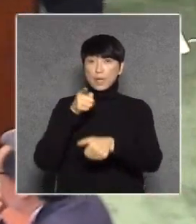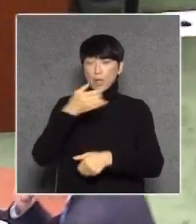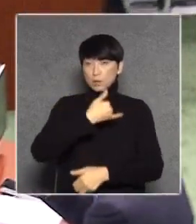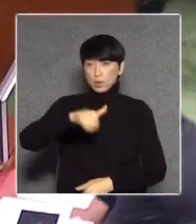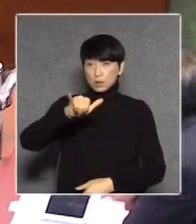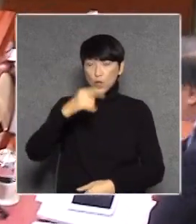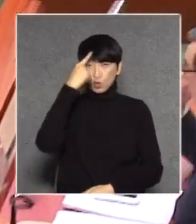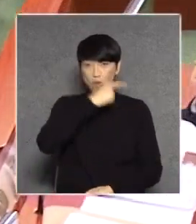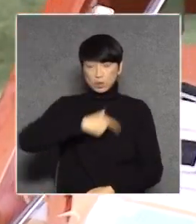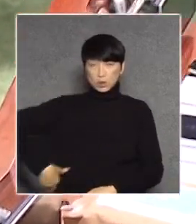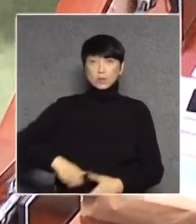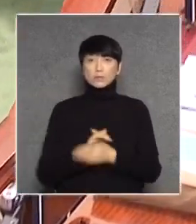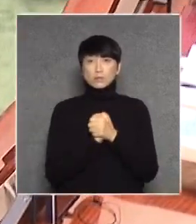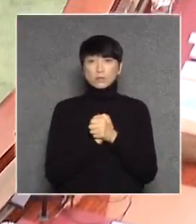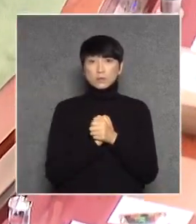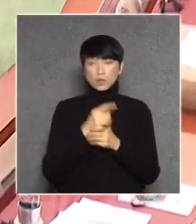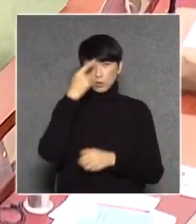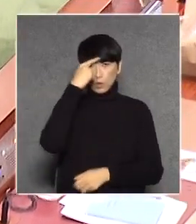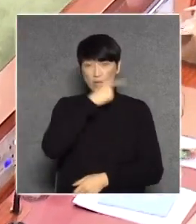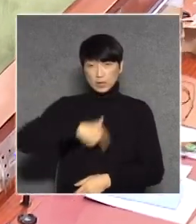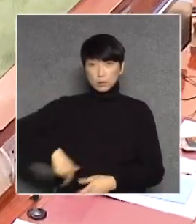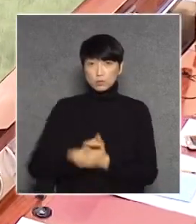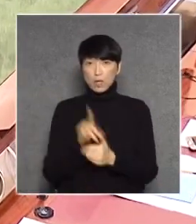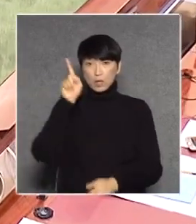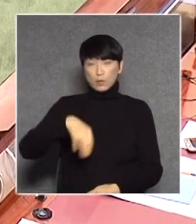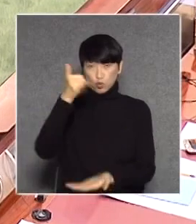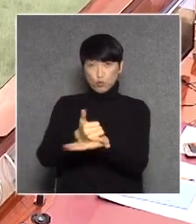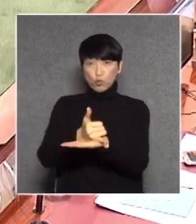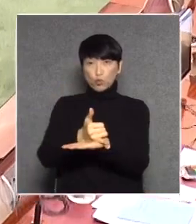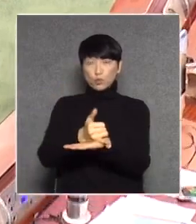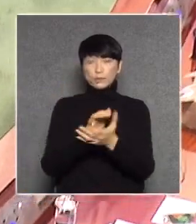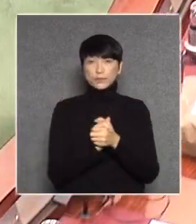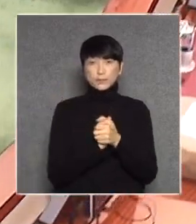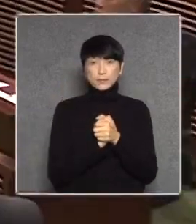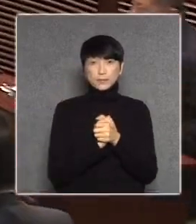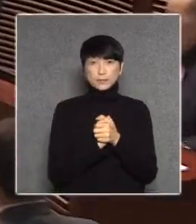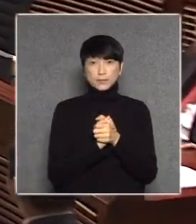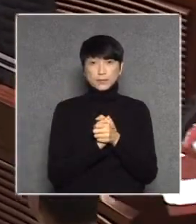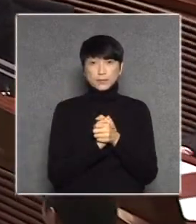梁國雄議員，梁國雄議員，立即返回座位。